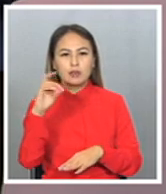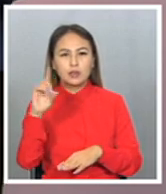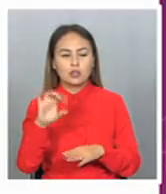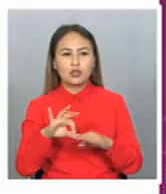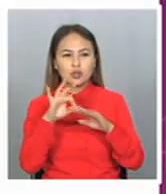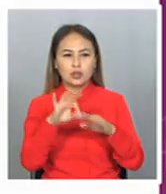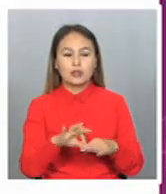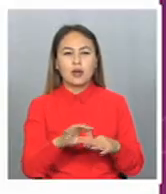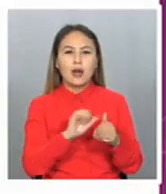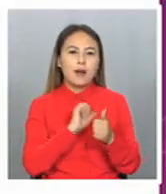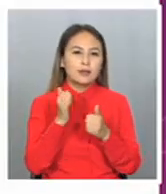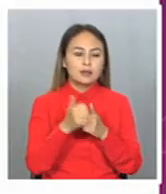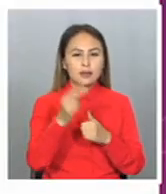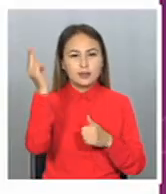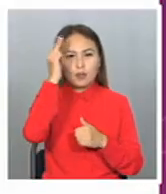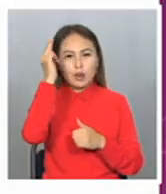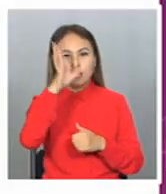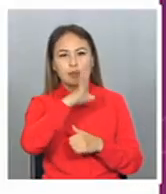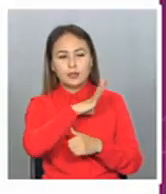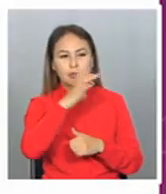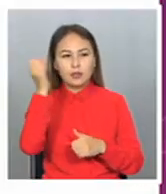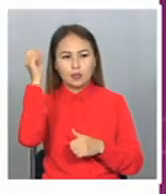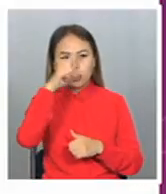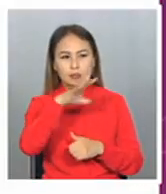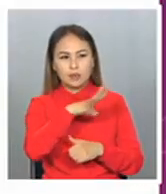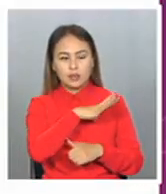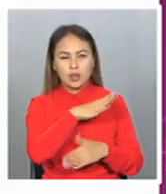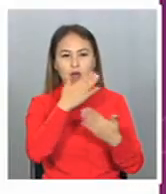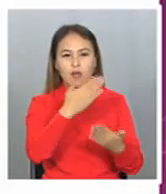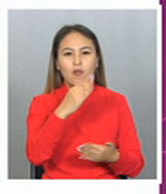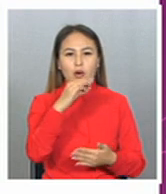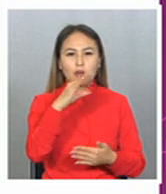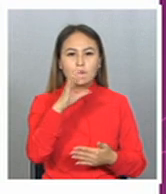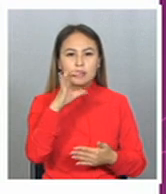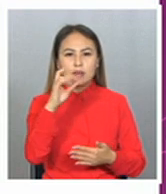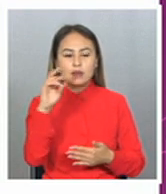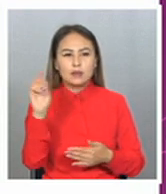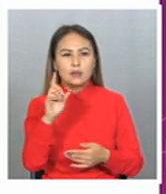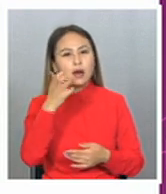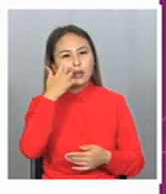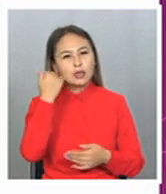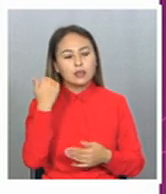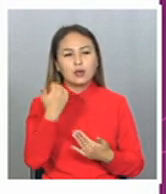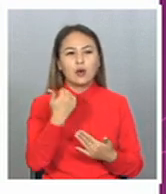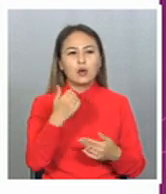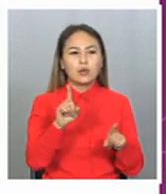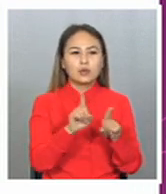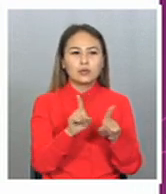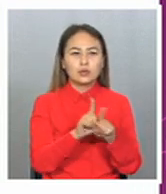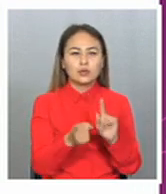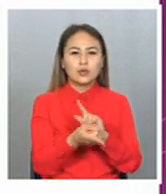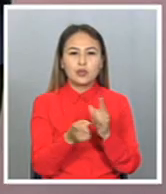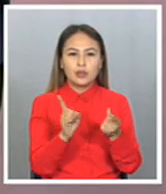жүретінін алдыңғы сабақтан білген болатынбыз. Фотосинтез үдерісі арқылы қоректік зат